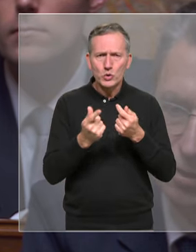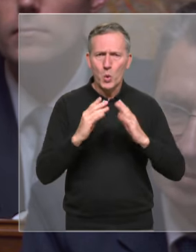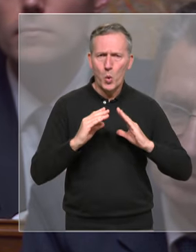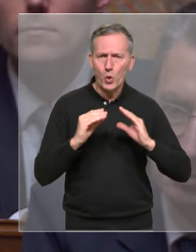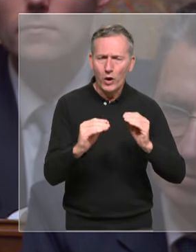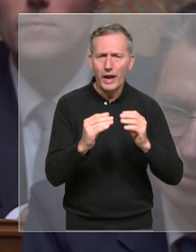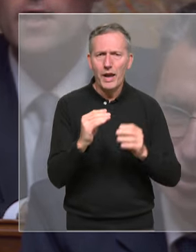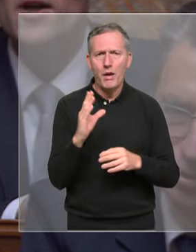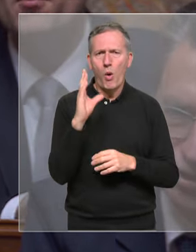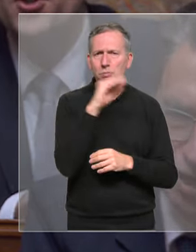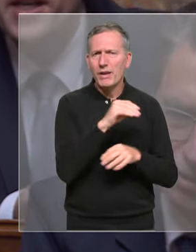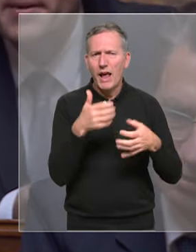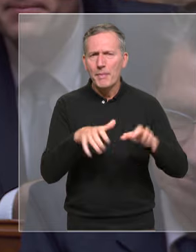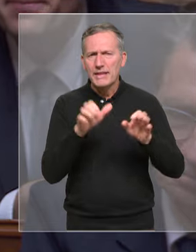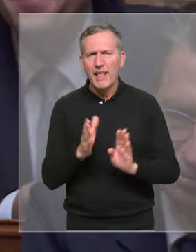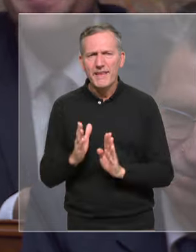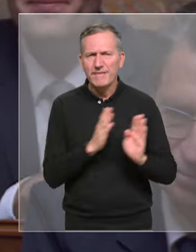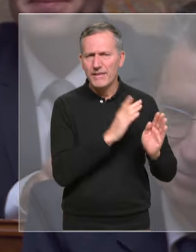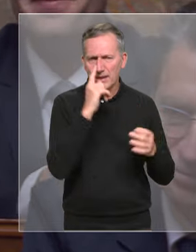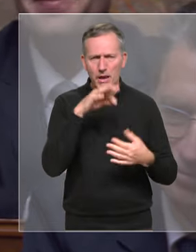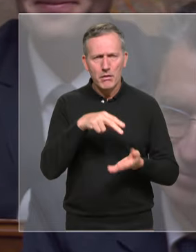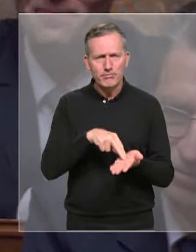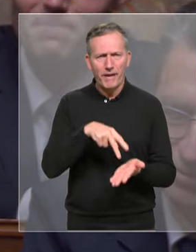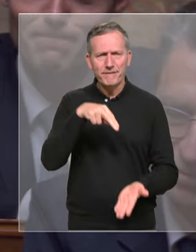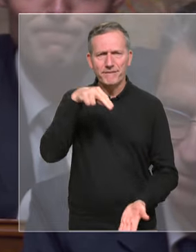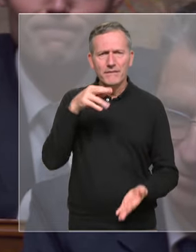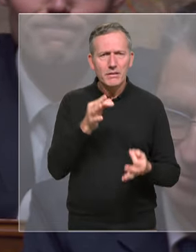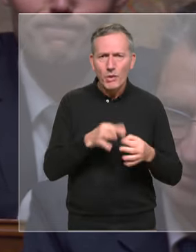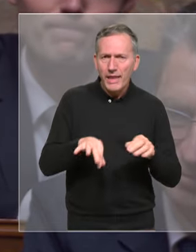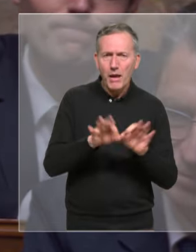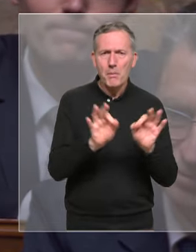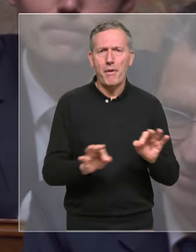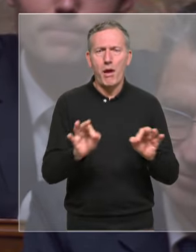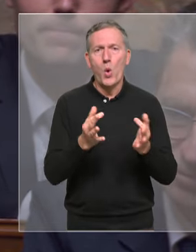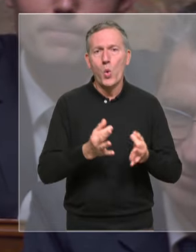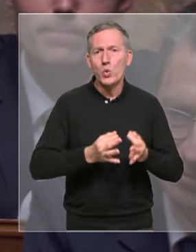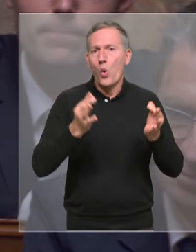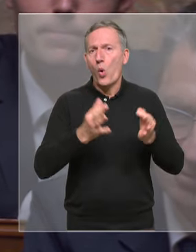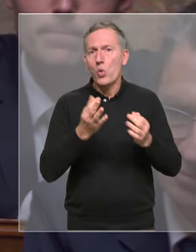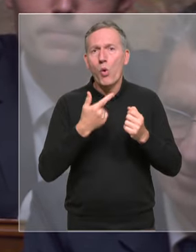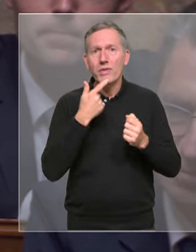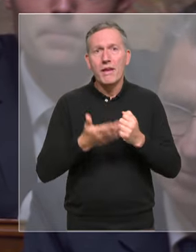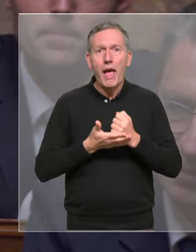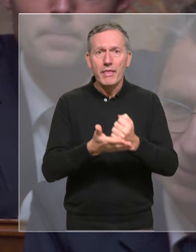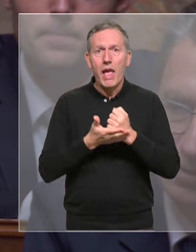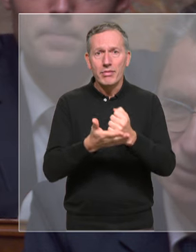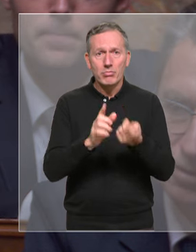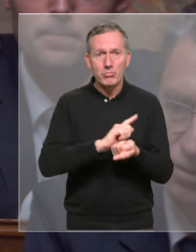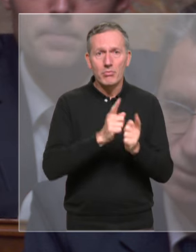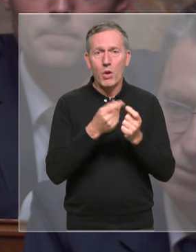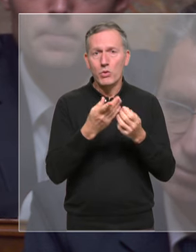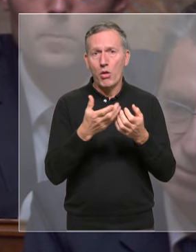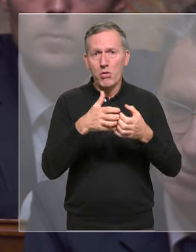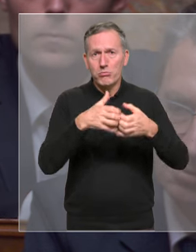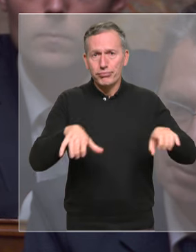des considérations bureaucratiques qui sont déconnectées des réalités du terrain. À trop prétendre aider les agriculteurs, vous creusez la fracture